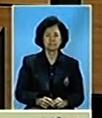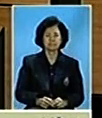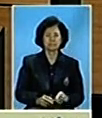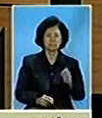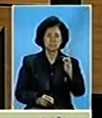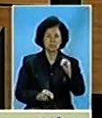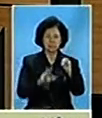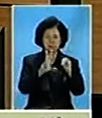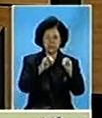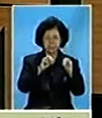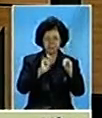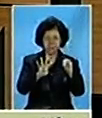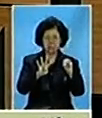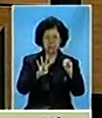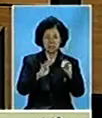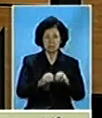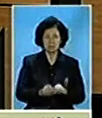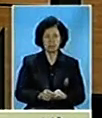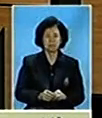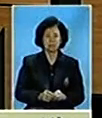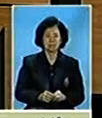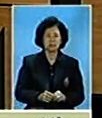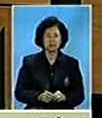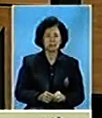มาตรา34